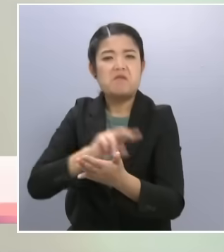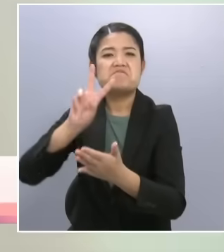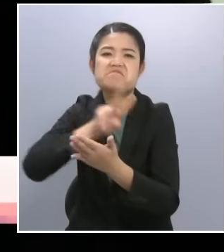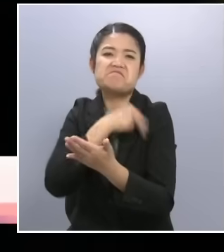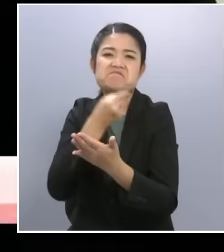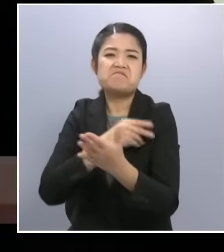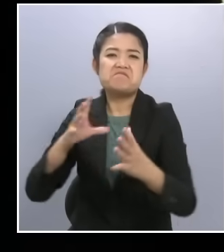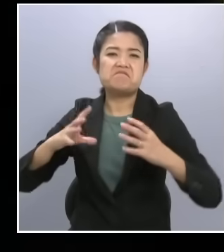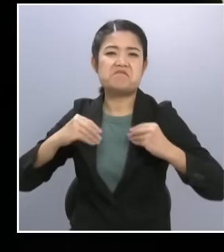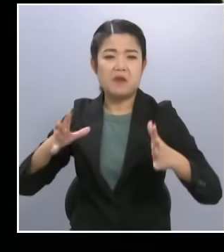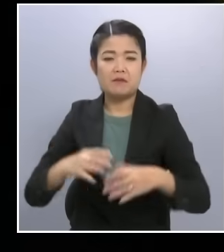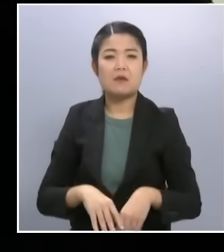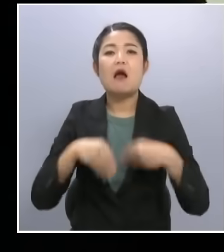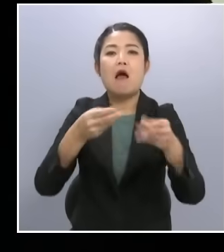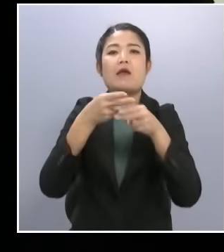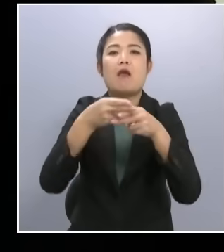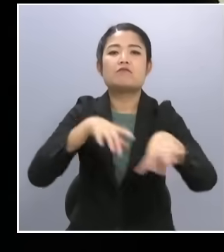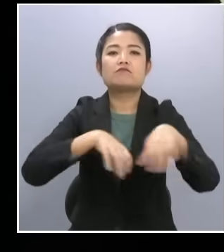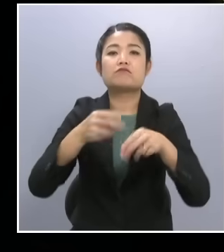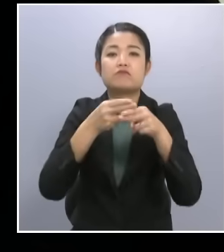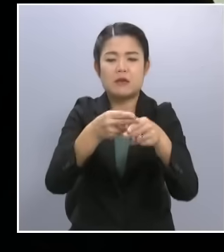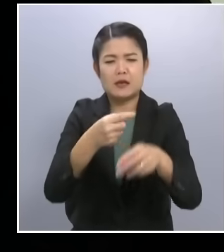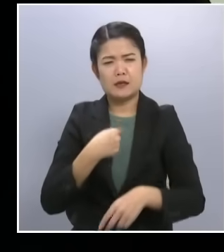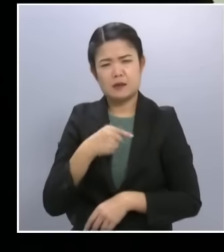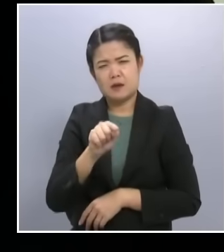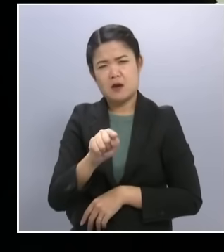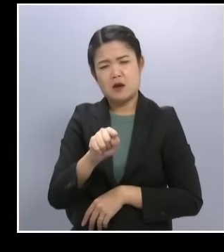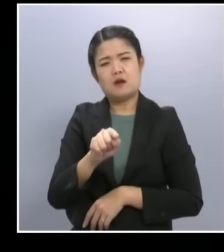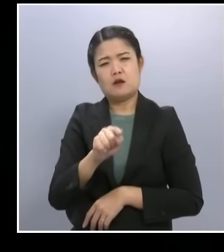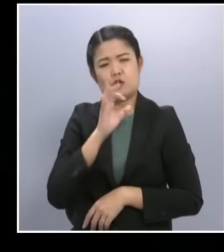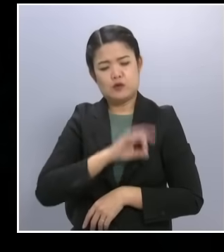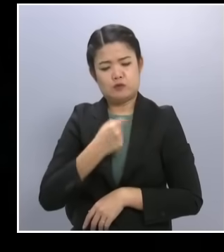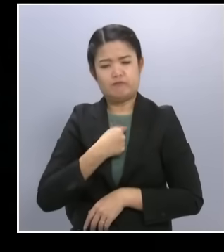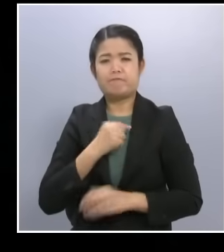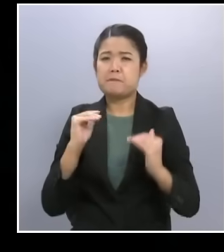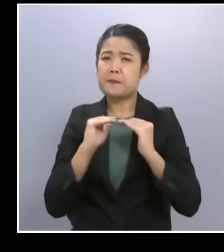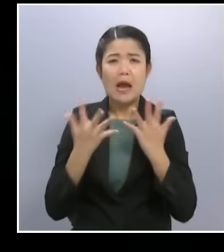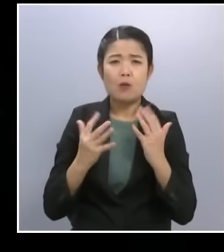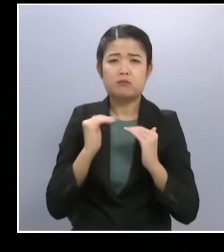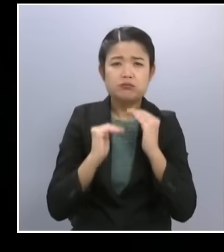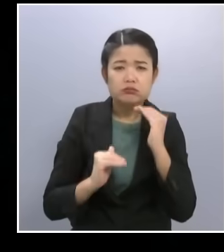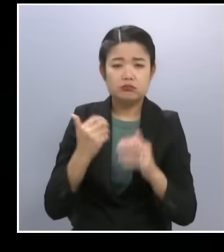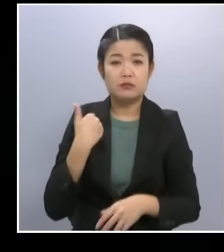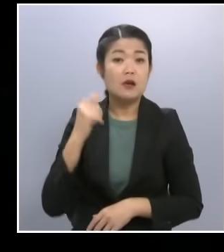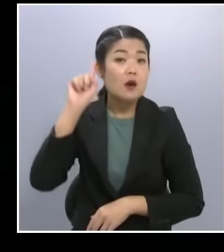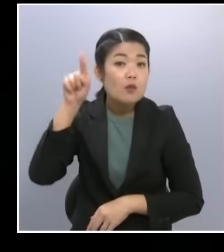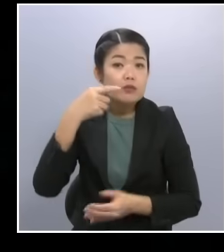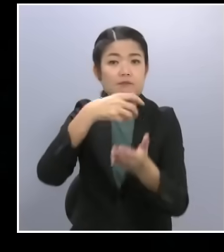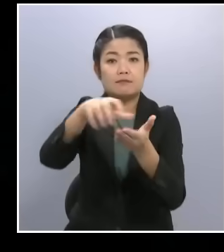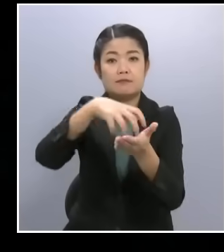เลยบอกว่าให้เธอดำเนินการเองเธอมองว่าเหตุการณ์ที่เกิดขึ้นกับเธอมันไม่ยุติธรรมฟังเสียงของผู้เสียหาย